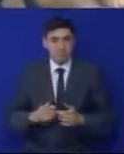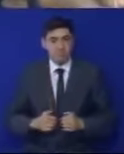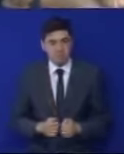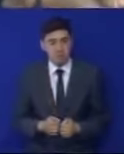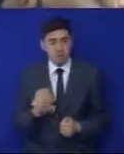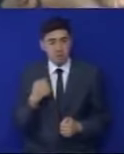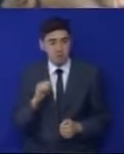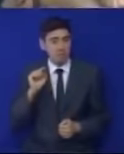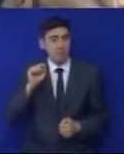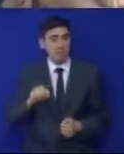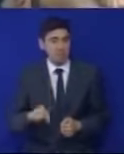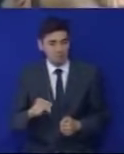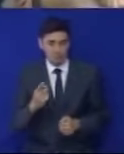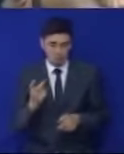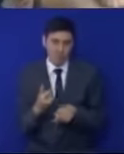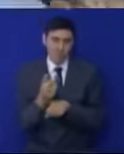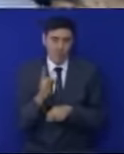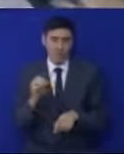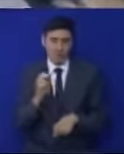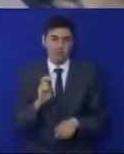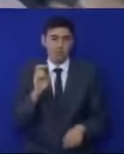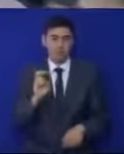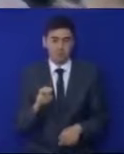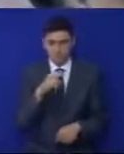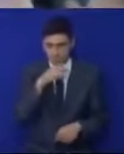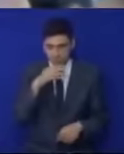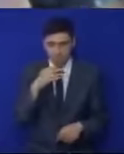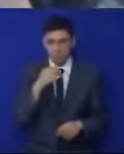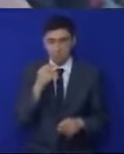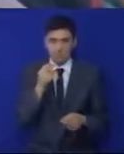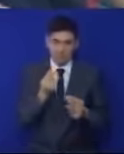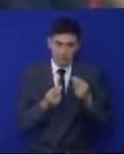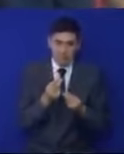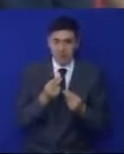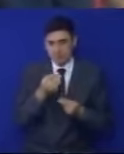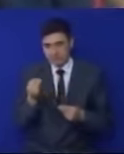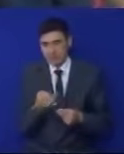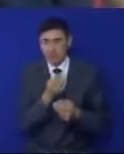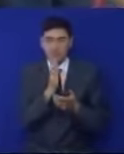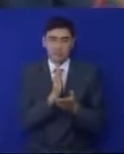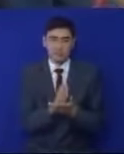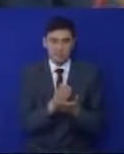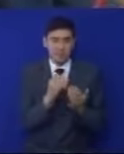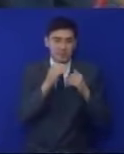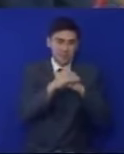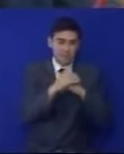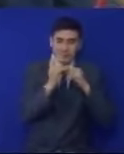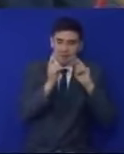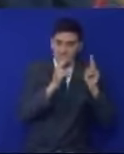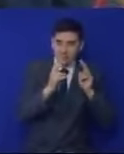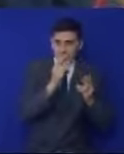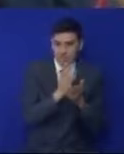Мен мұнда екінші рет кеп тұрмын. Көп ойындар бар. Кешке қарай дискотекалар